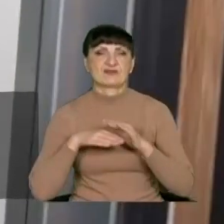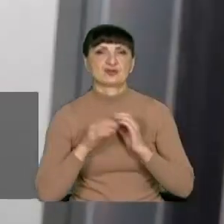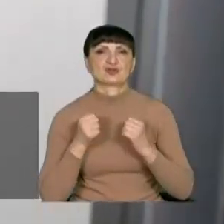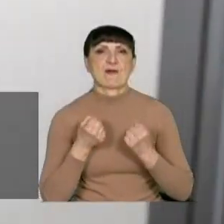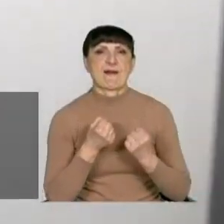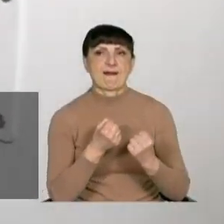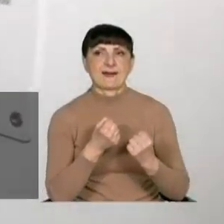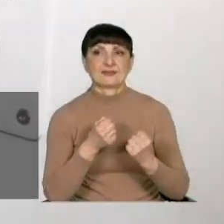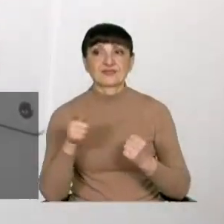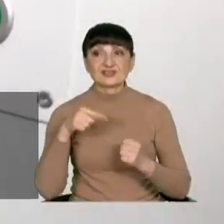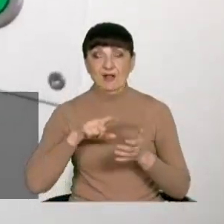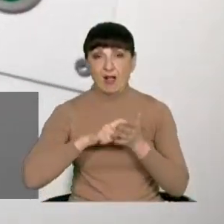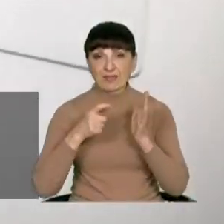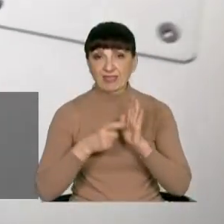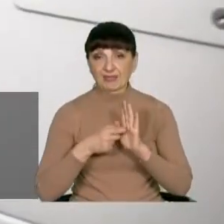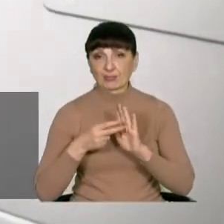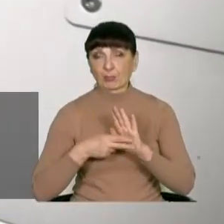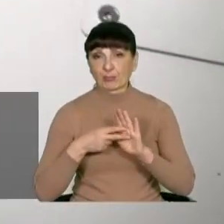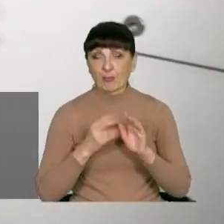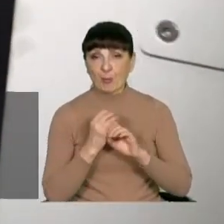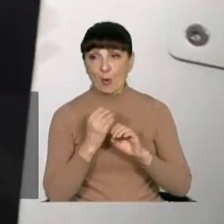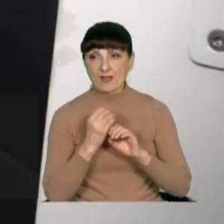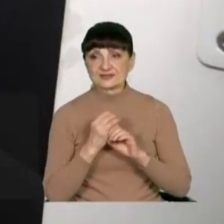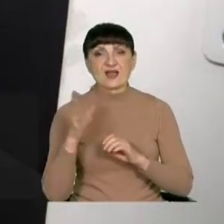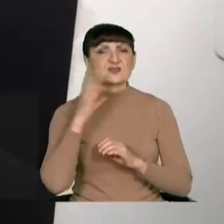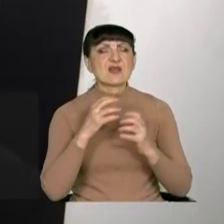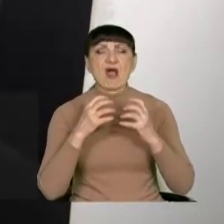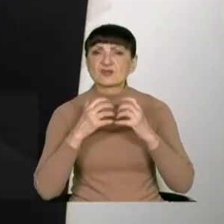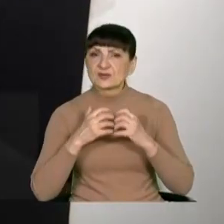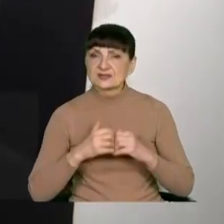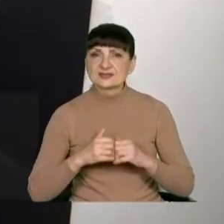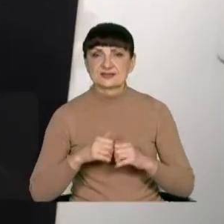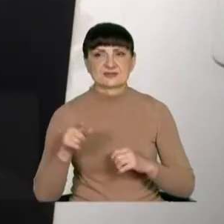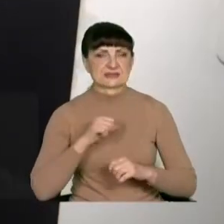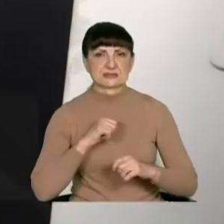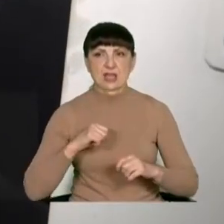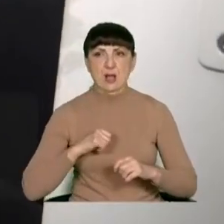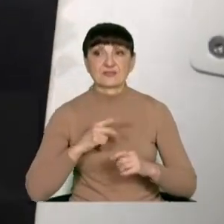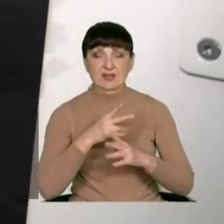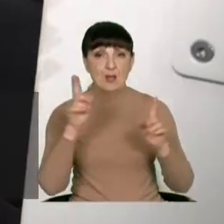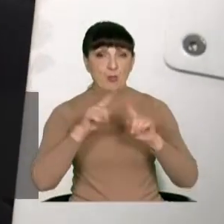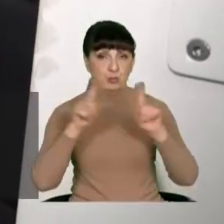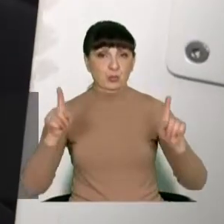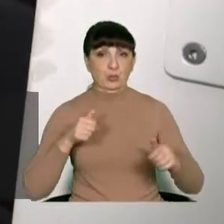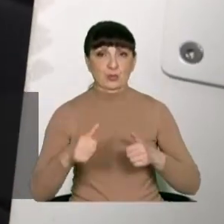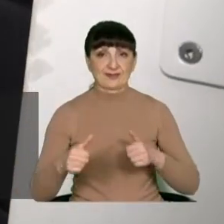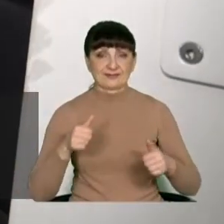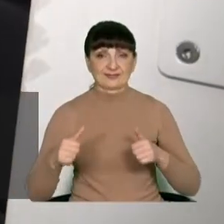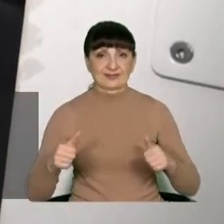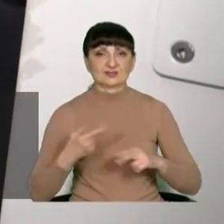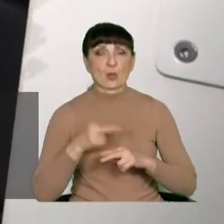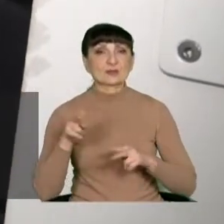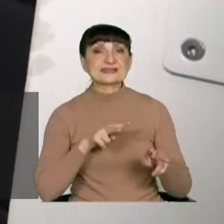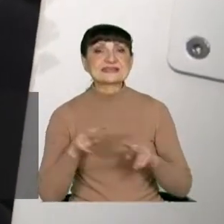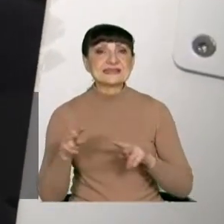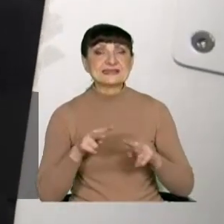машиниста метрополитена. Все поезда полностью автоматизированы и двигаются на автопилоте. Перед нами пульт машиниста, через который он